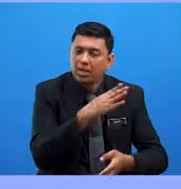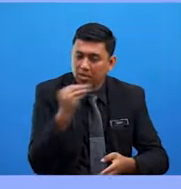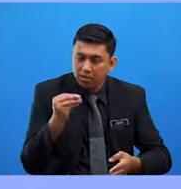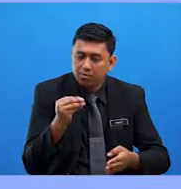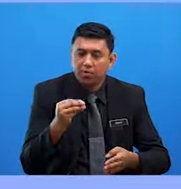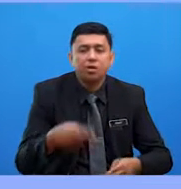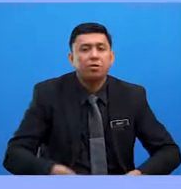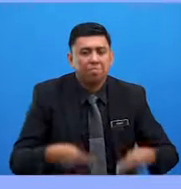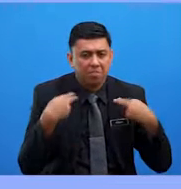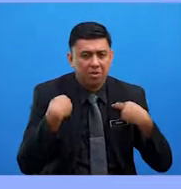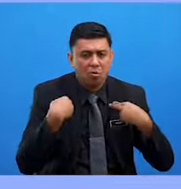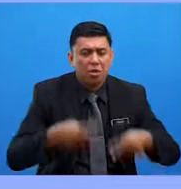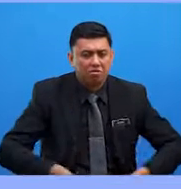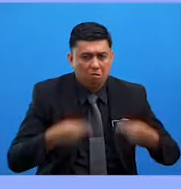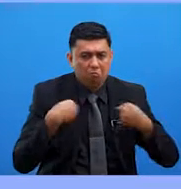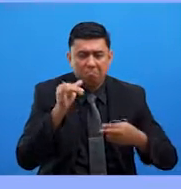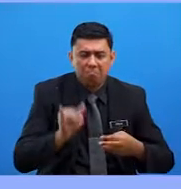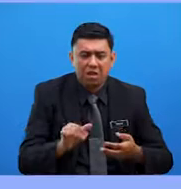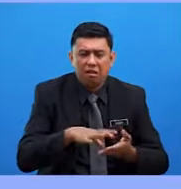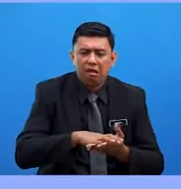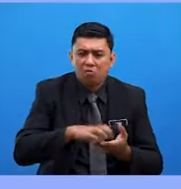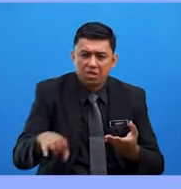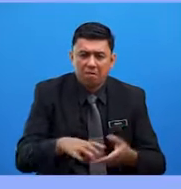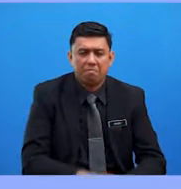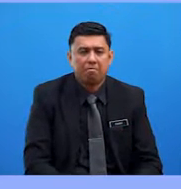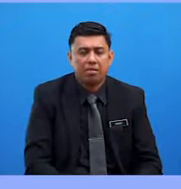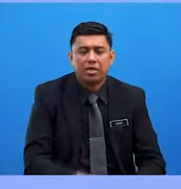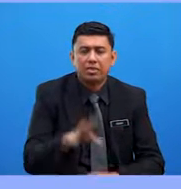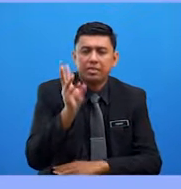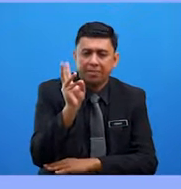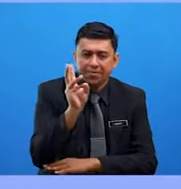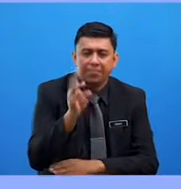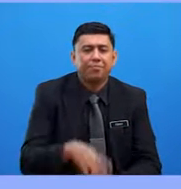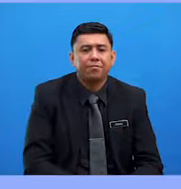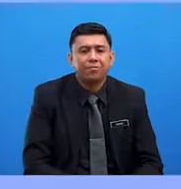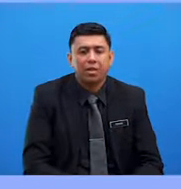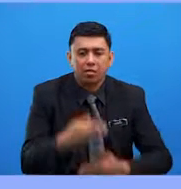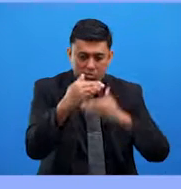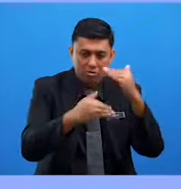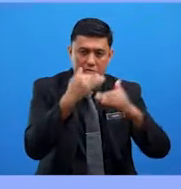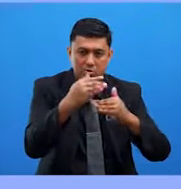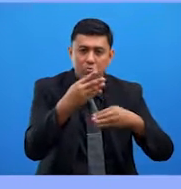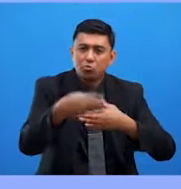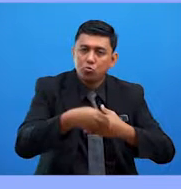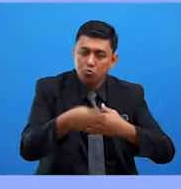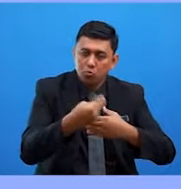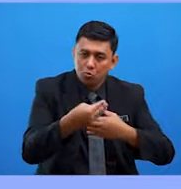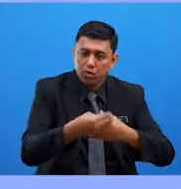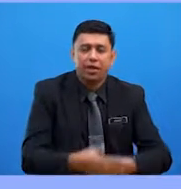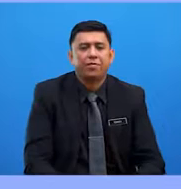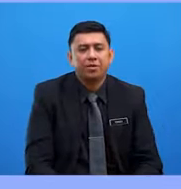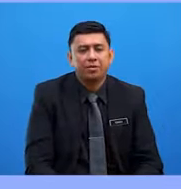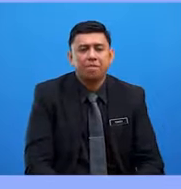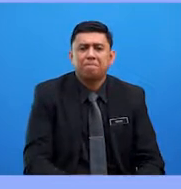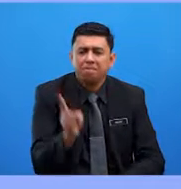kehidupan bernyawa lain terjejas. Yang keenam, meningkatkan kemudahan infrastruktur